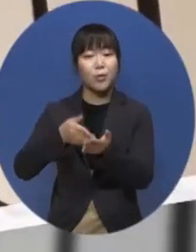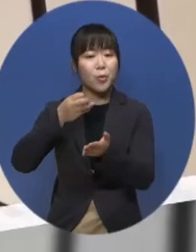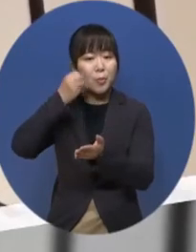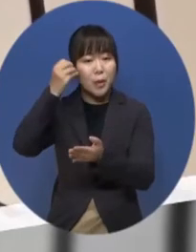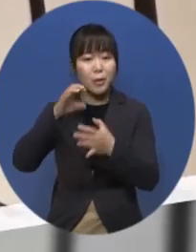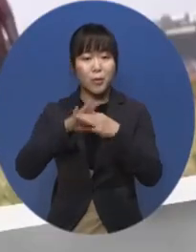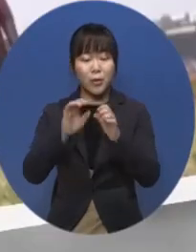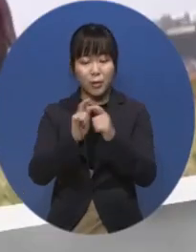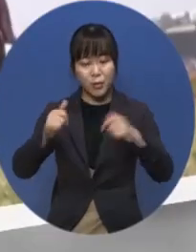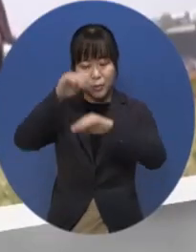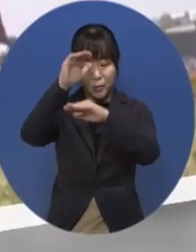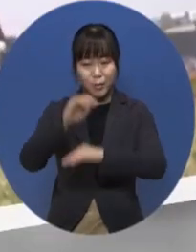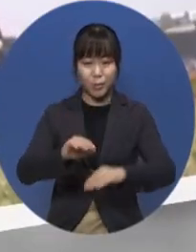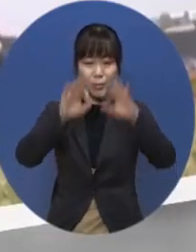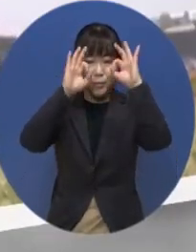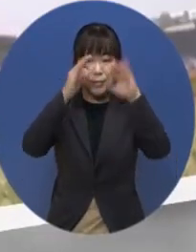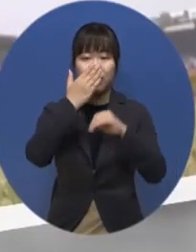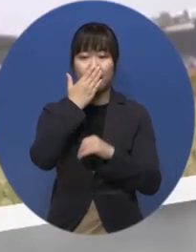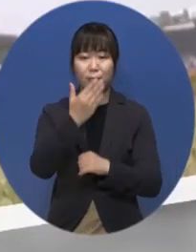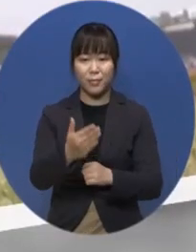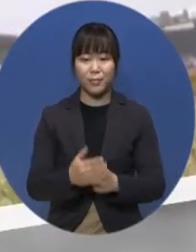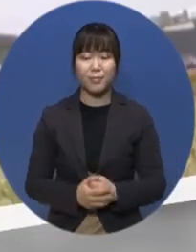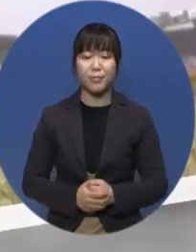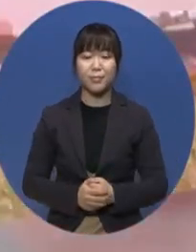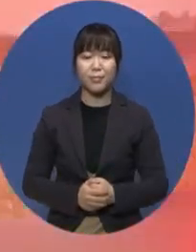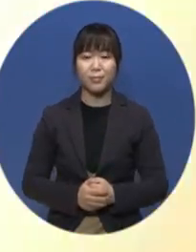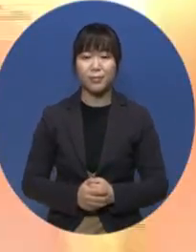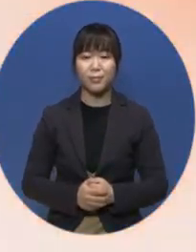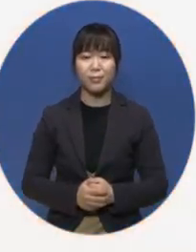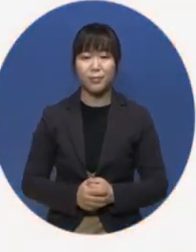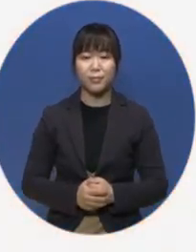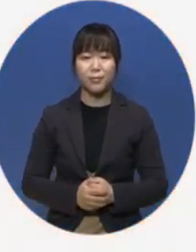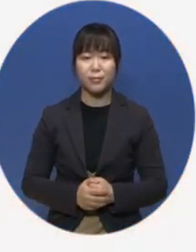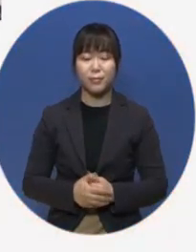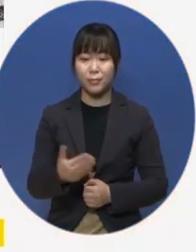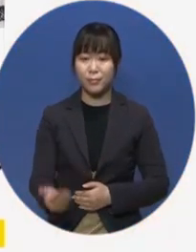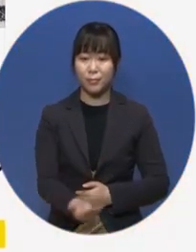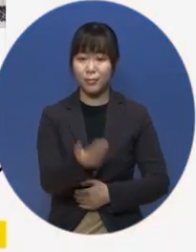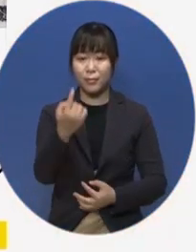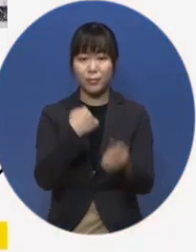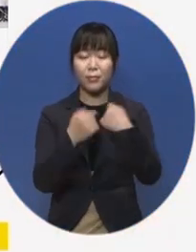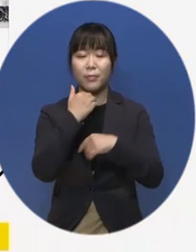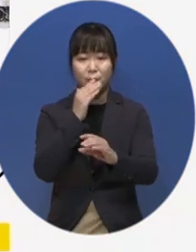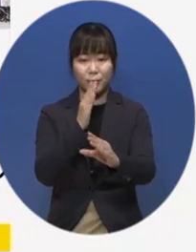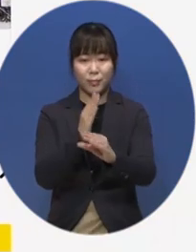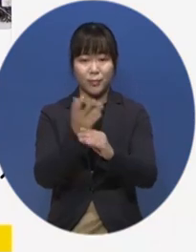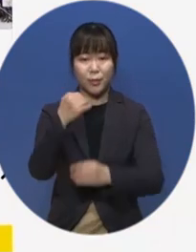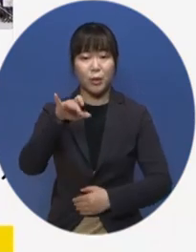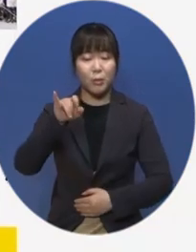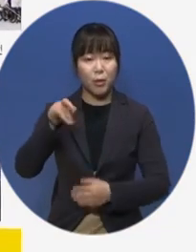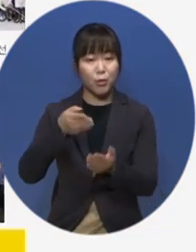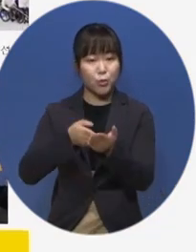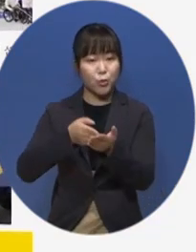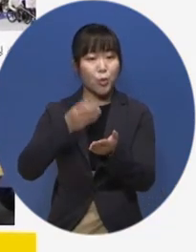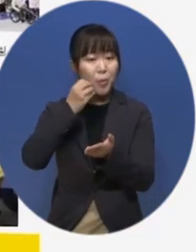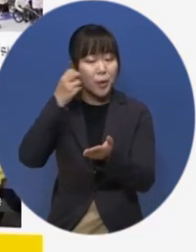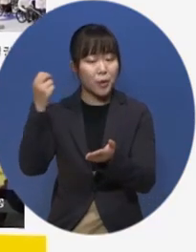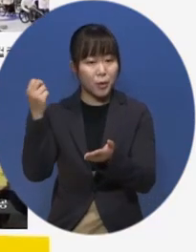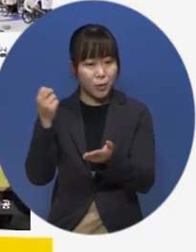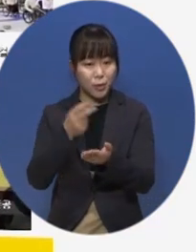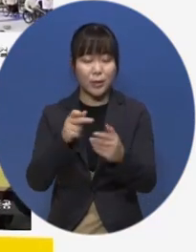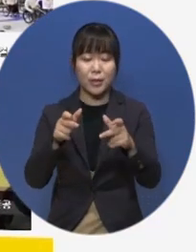홈페이지를 통해 보다 다양한 소식을 접할 수 있습니다 시청자 여러분의 제보를 기다립니다 왜 표현 뉴스